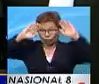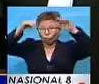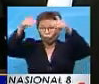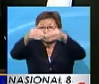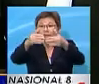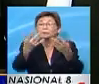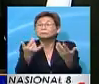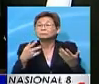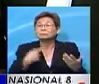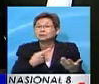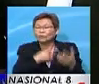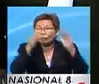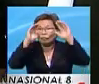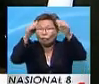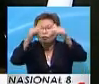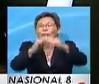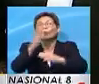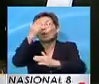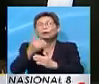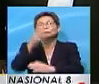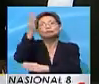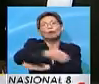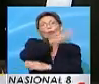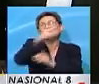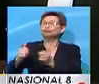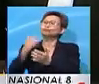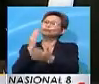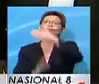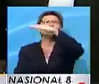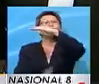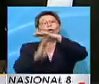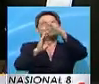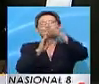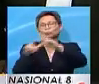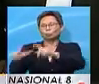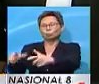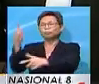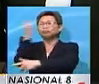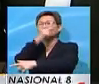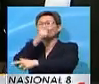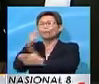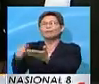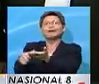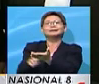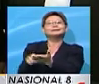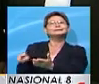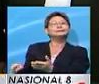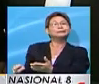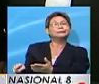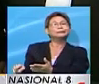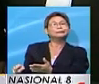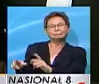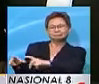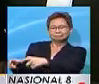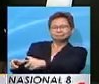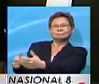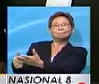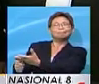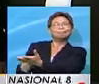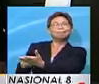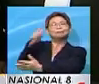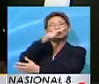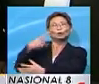adalah untuk membenteras sendiket pemasuhan IC dan kita